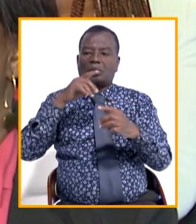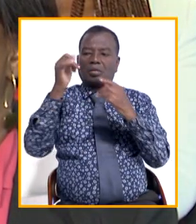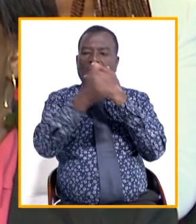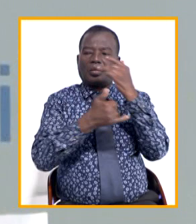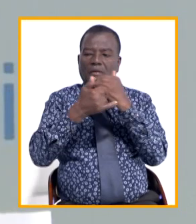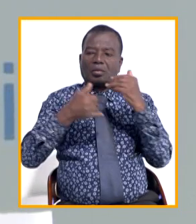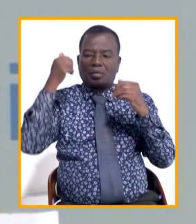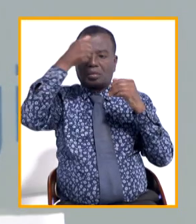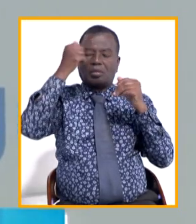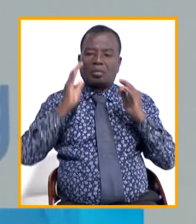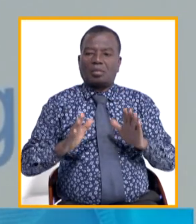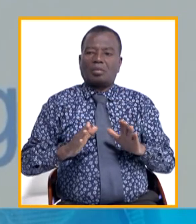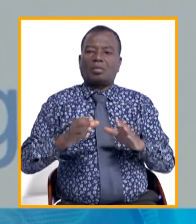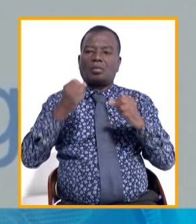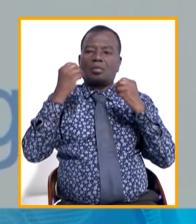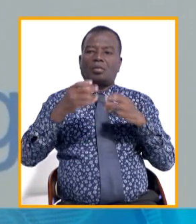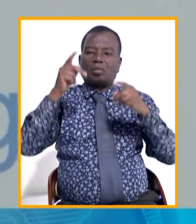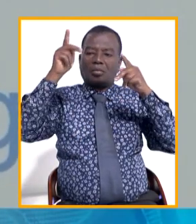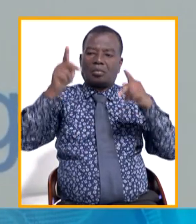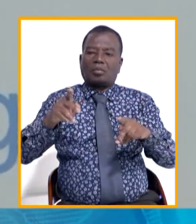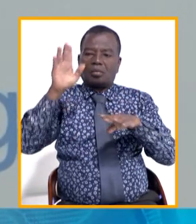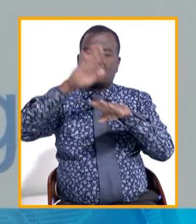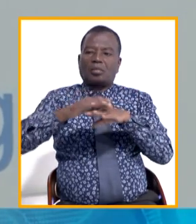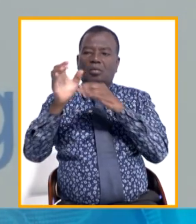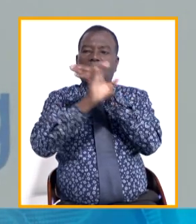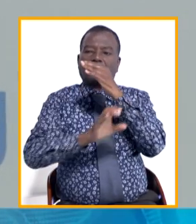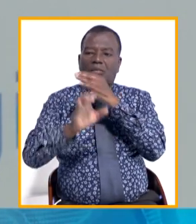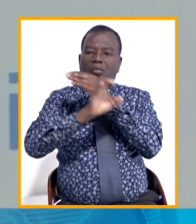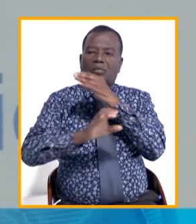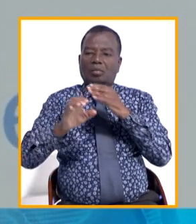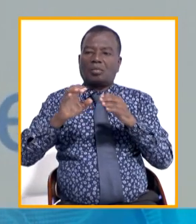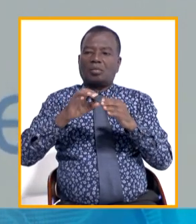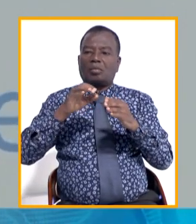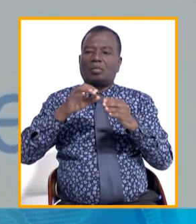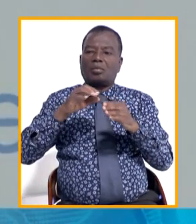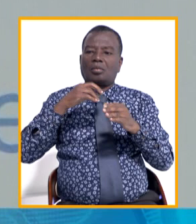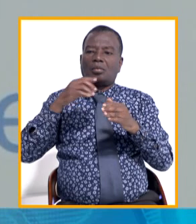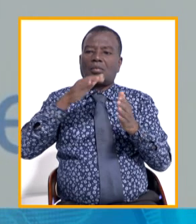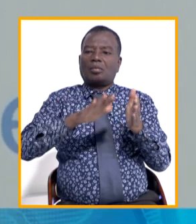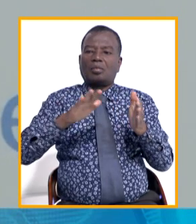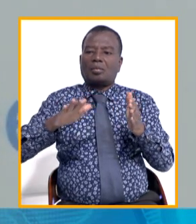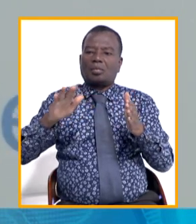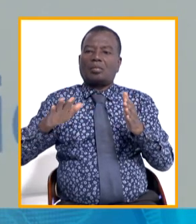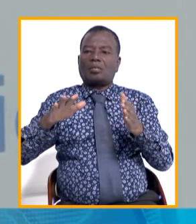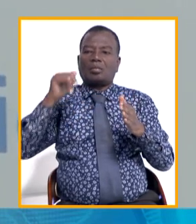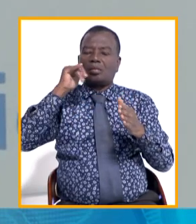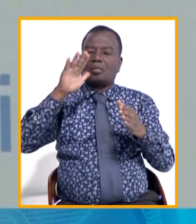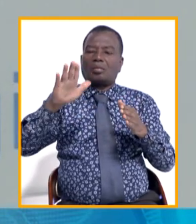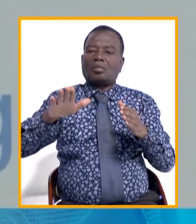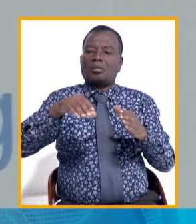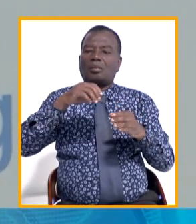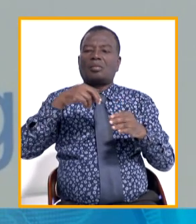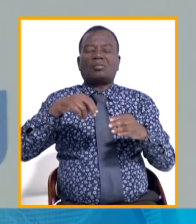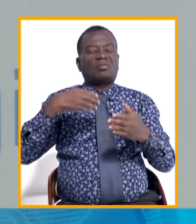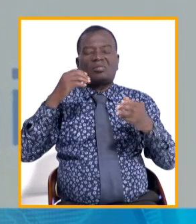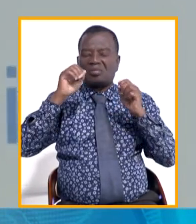pays africains. De nombreuses personnes sur le continent, en particulier les couches les plus vulnérables que sont les enfants, et les femmes n'arrivent pas à